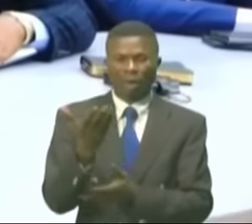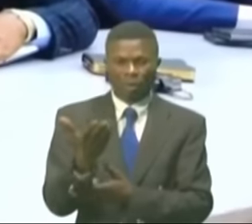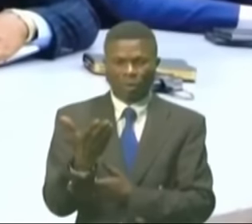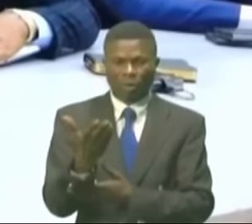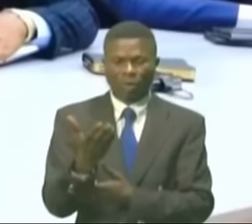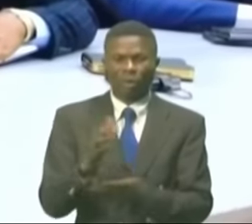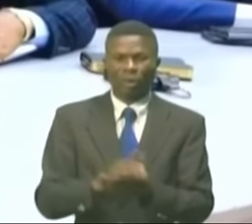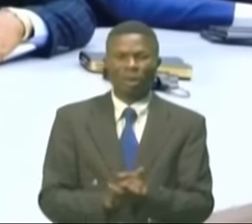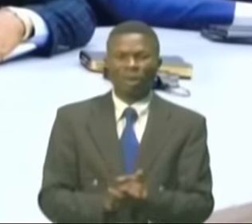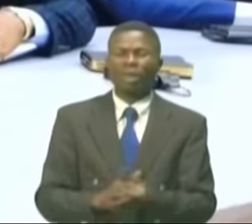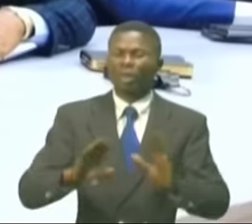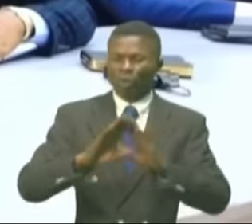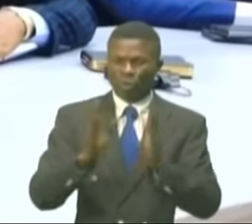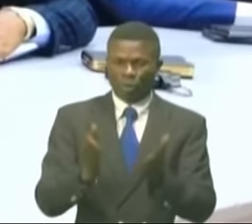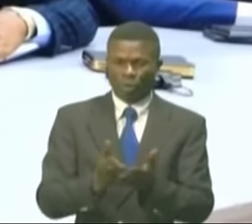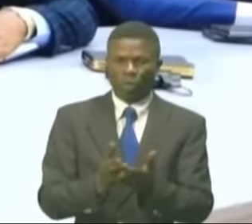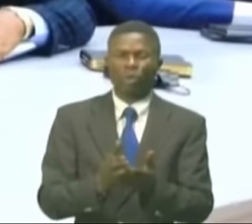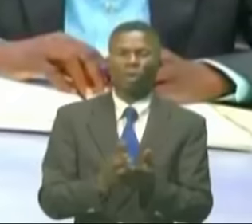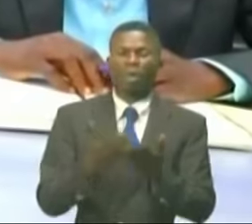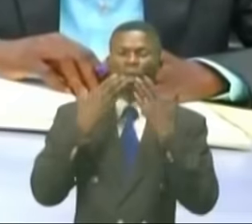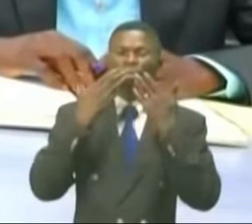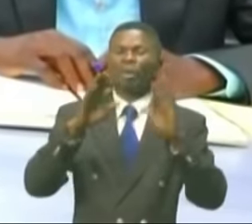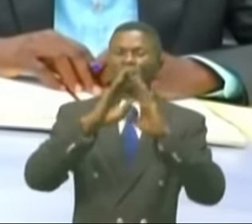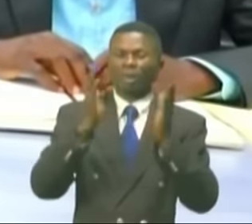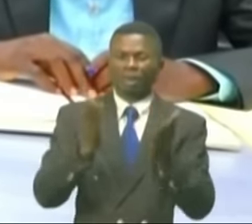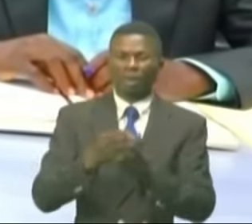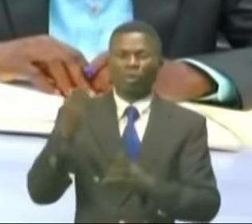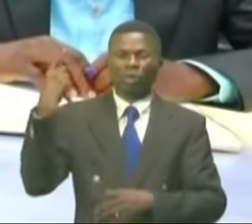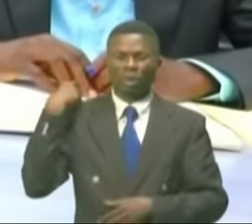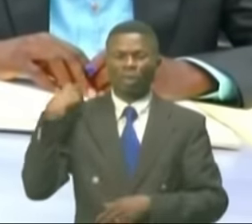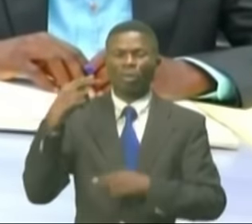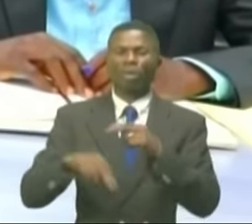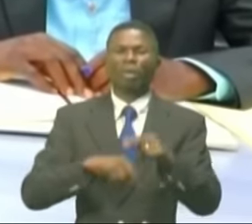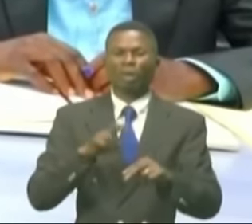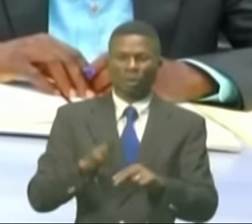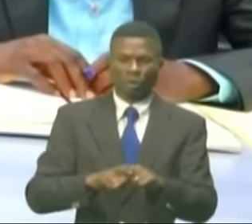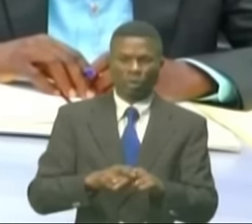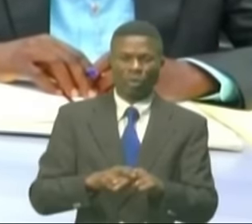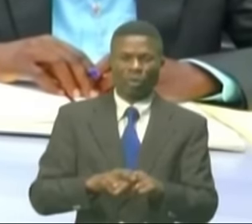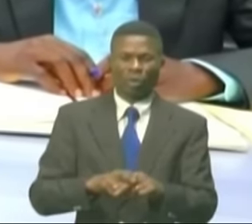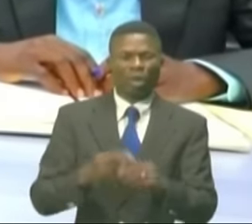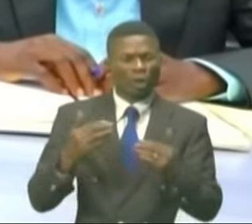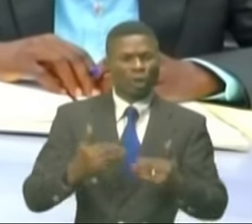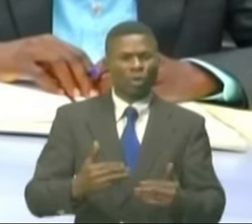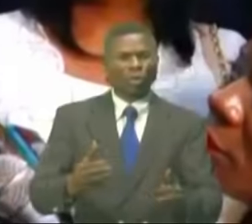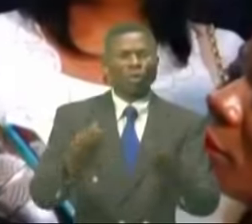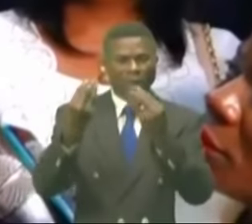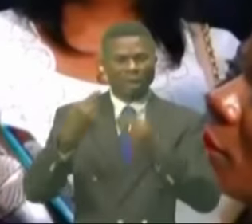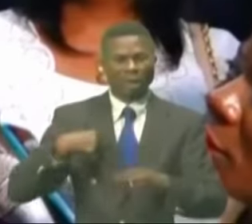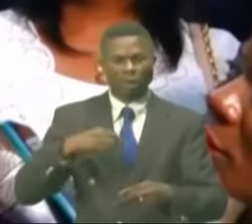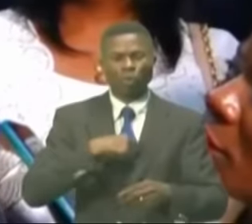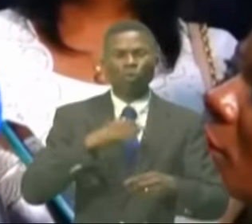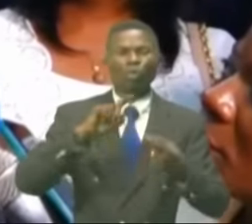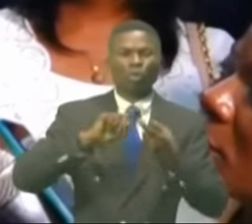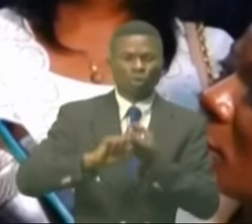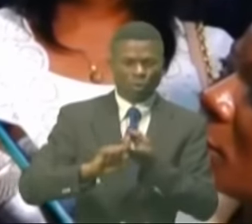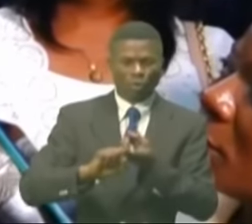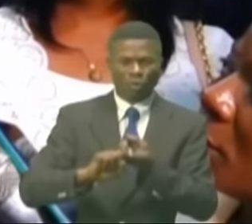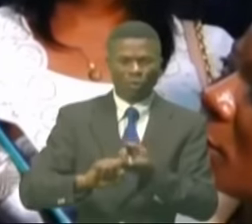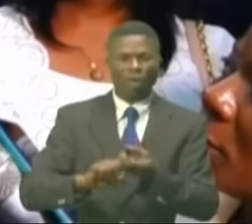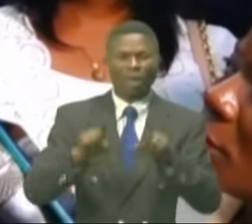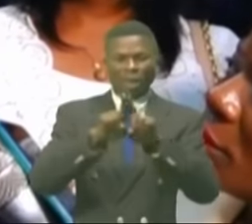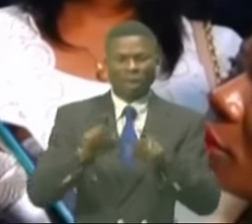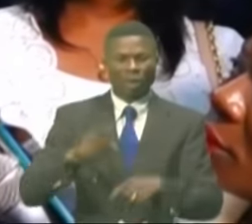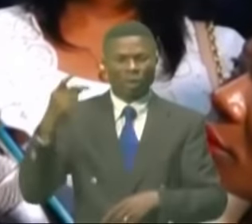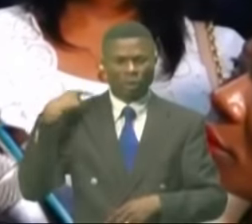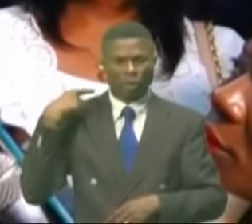été entendu. Nous disons merci à tous les honorables députés qui continuent à nous faire confiance et qui, par